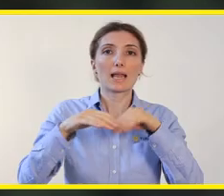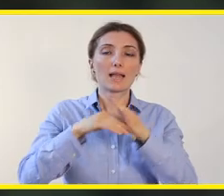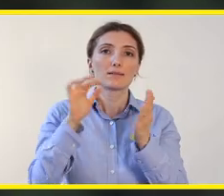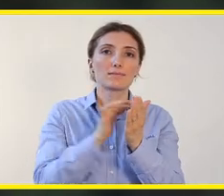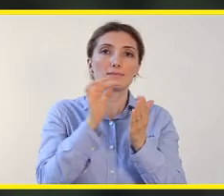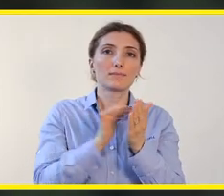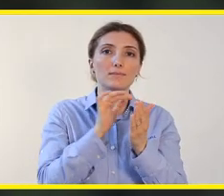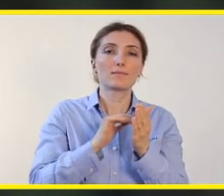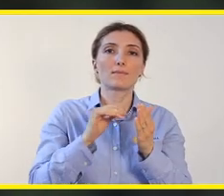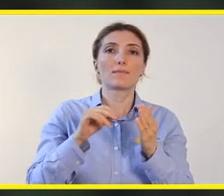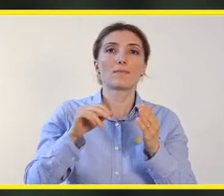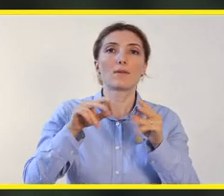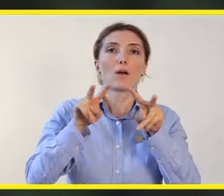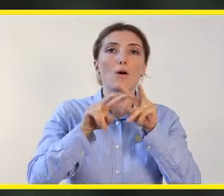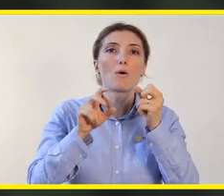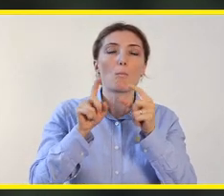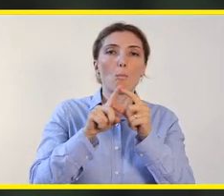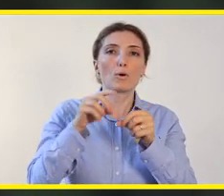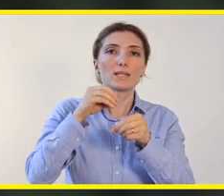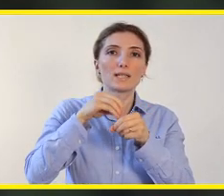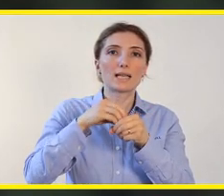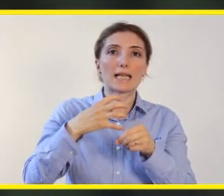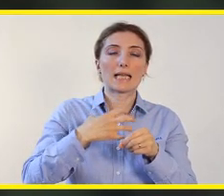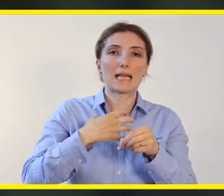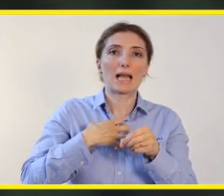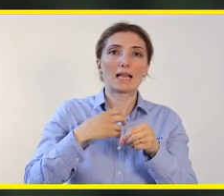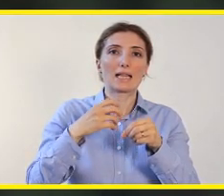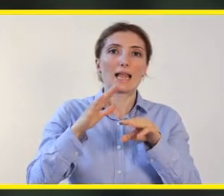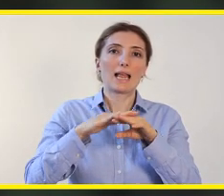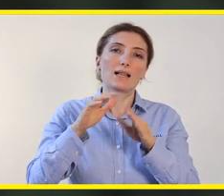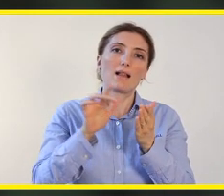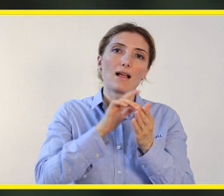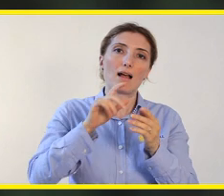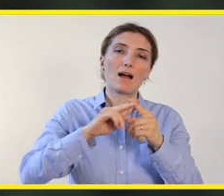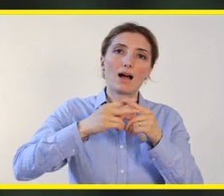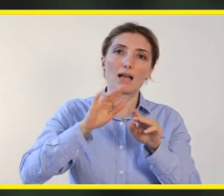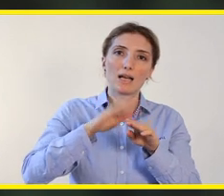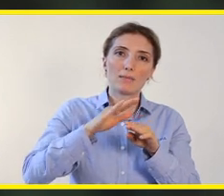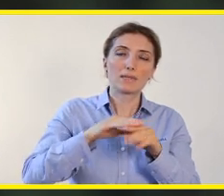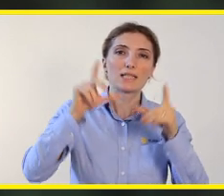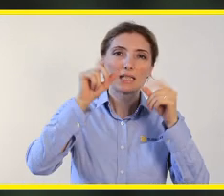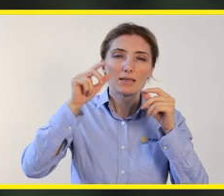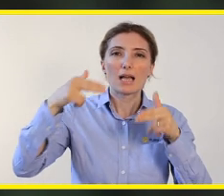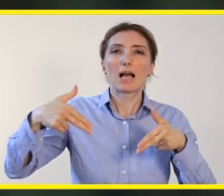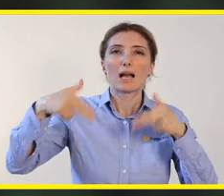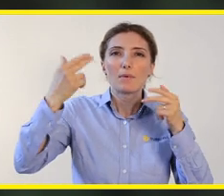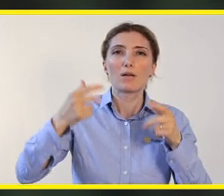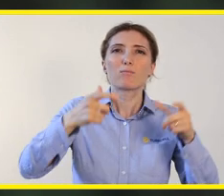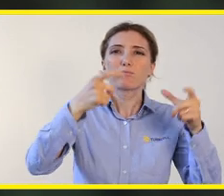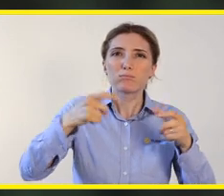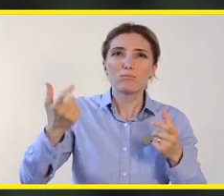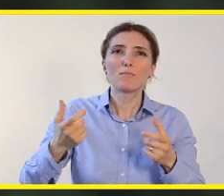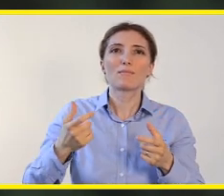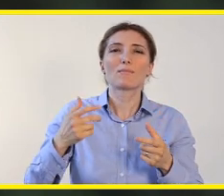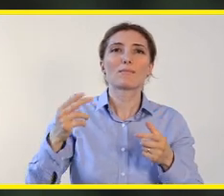Manuel modda bazı teknik ayarlar el ile ayarlanarak yapılır. Çekimlerinizde kameranızın ortam,